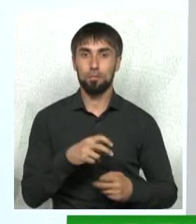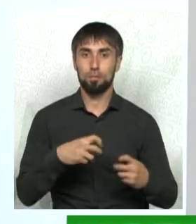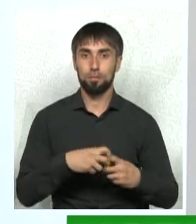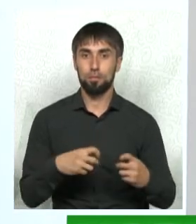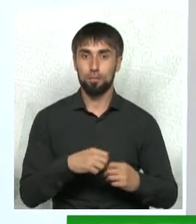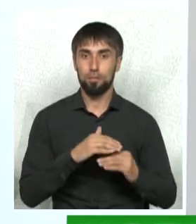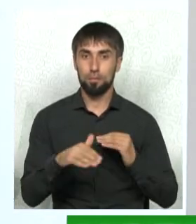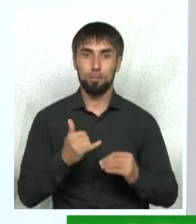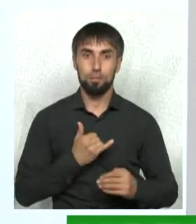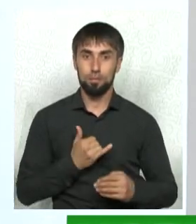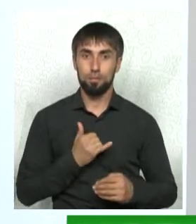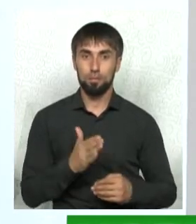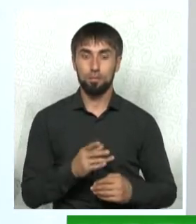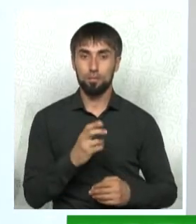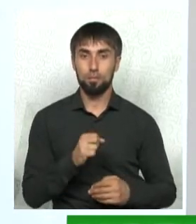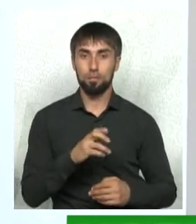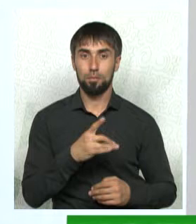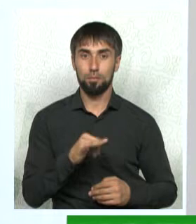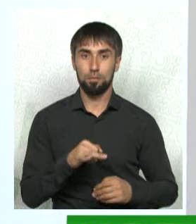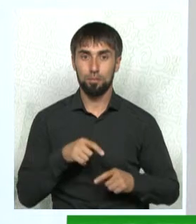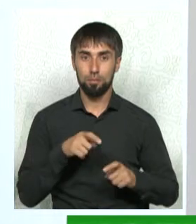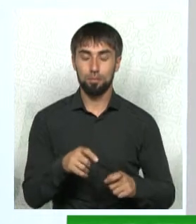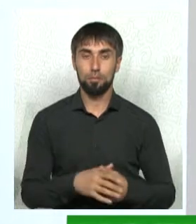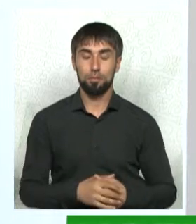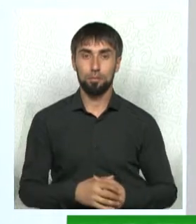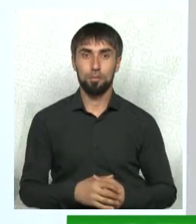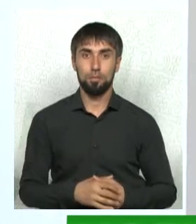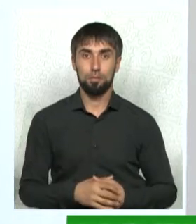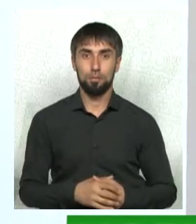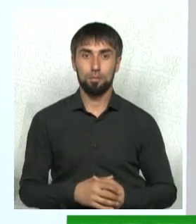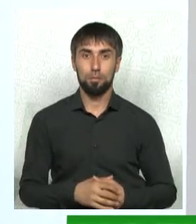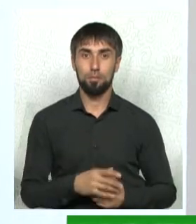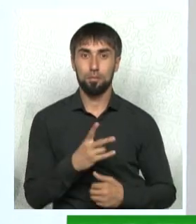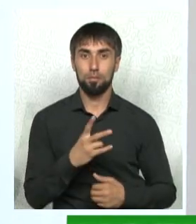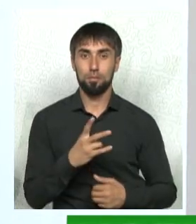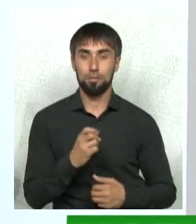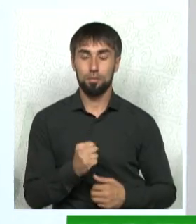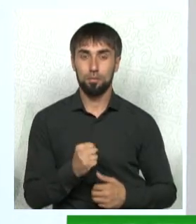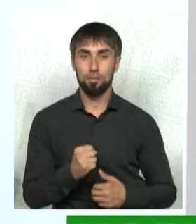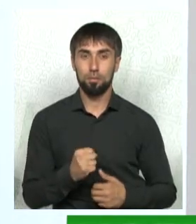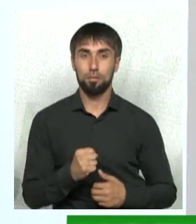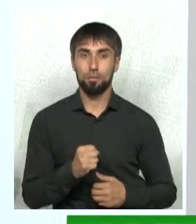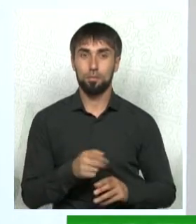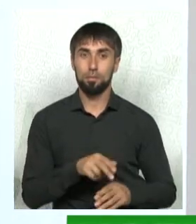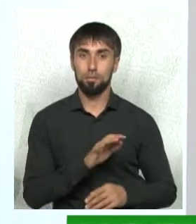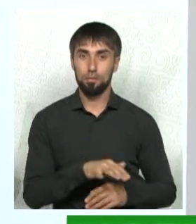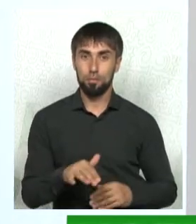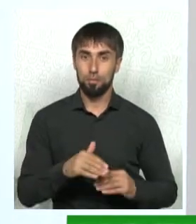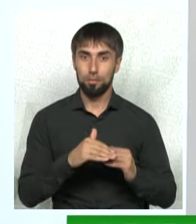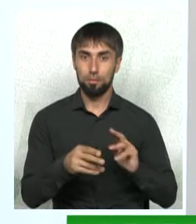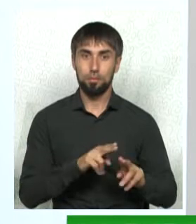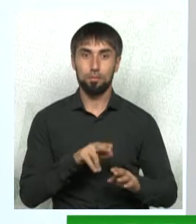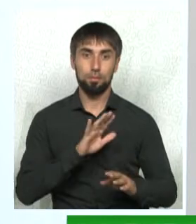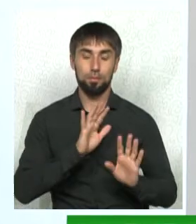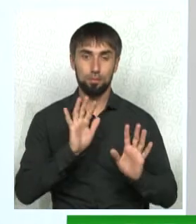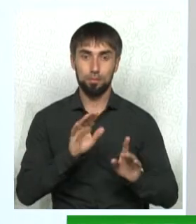у нас предусмотрены на беговой дорожке, на футбольной, то на баскетбольной площадке, на